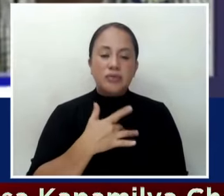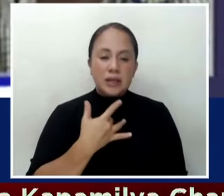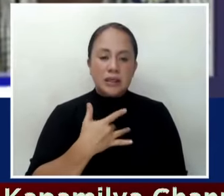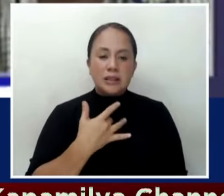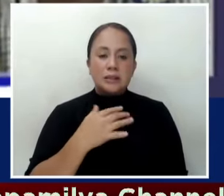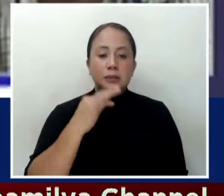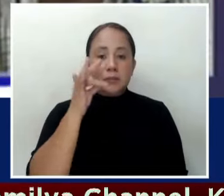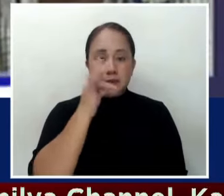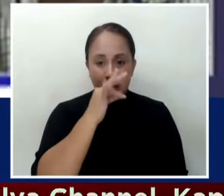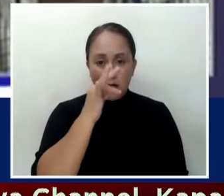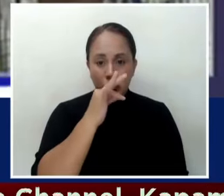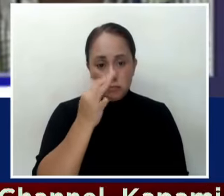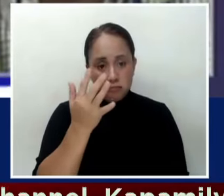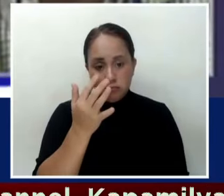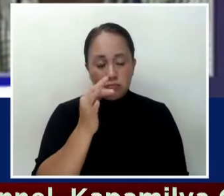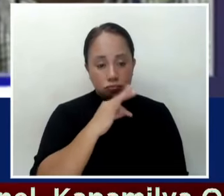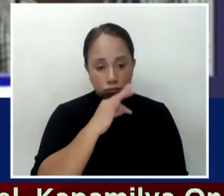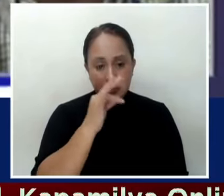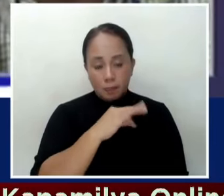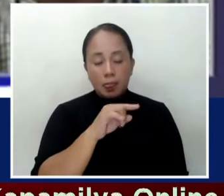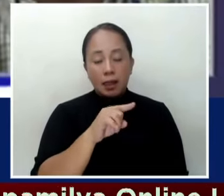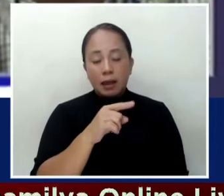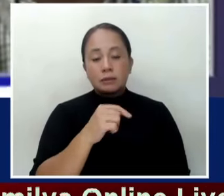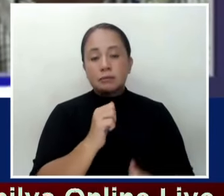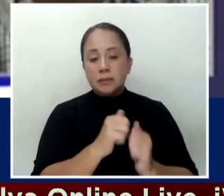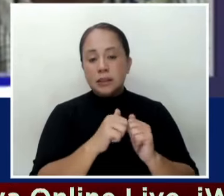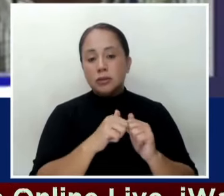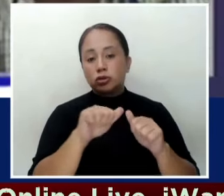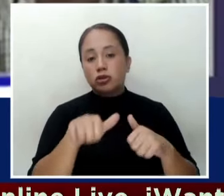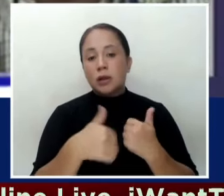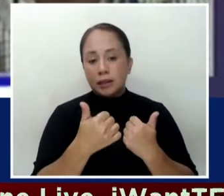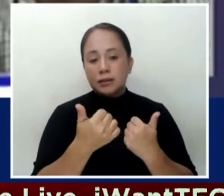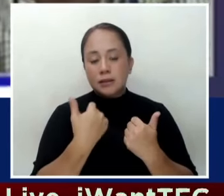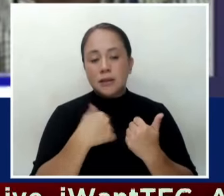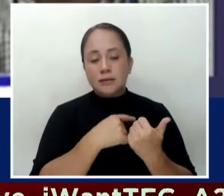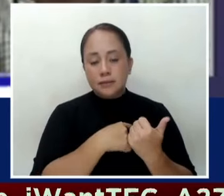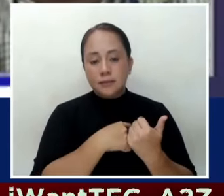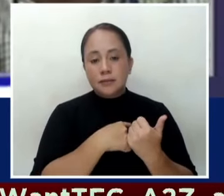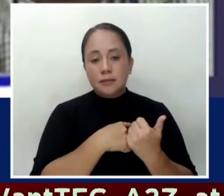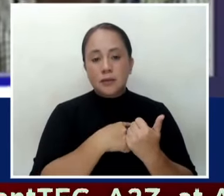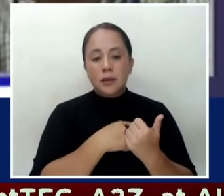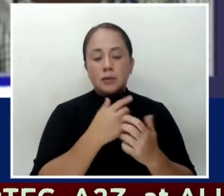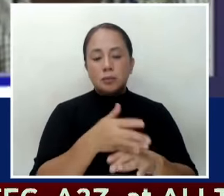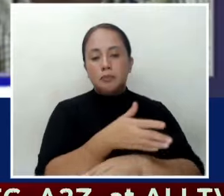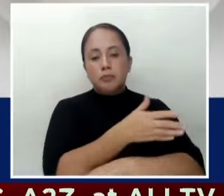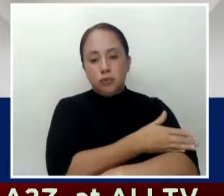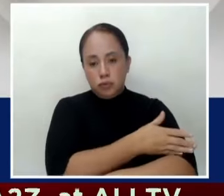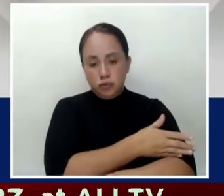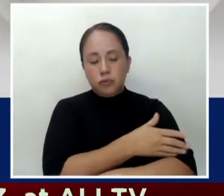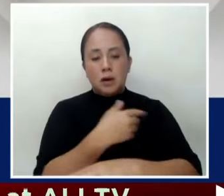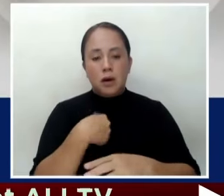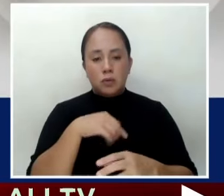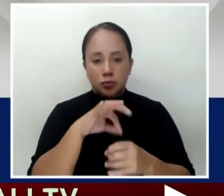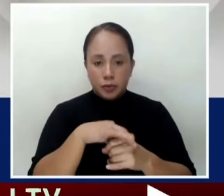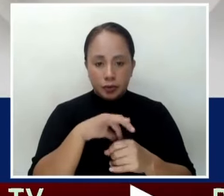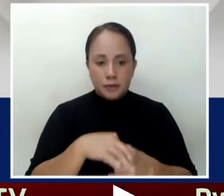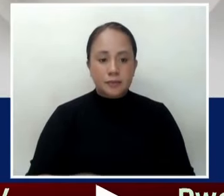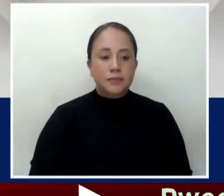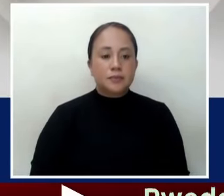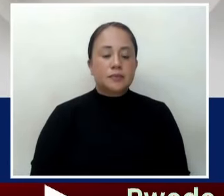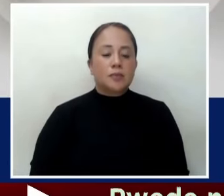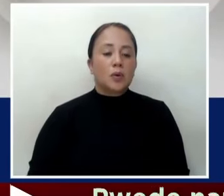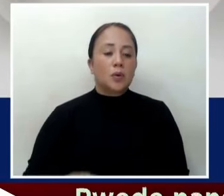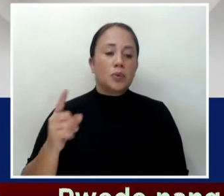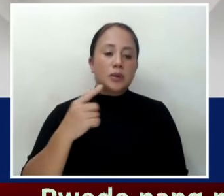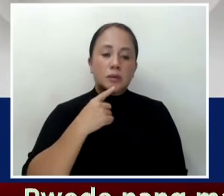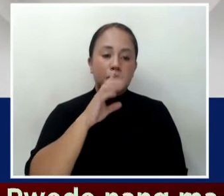mamamayan at yan ay magsisilbing challenge sa atin na pabutihin pa yung ating mga programa. Nauna nang